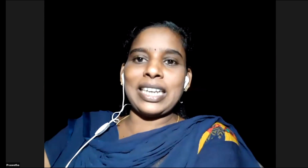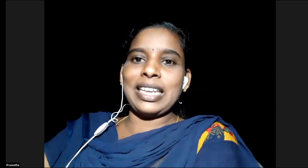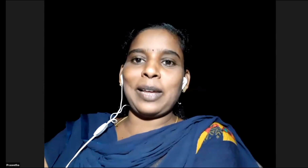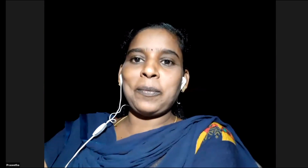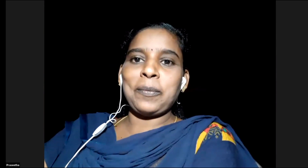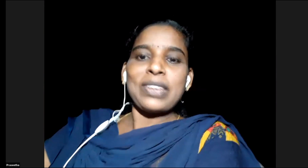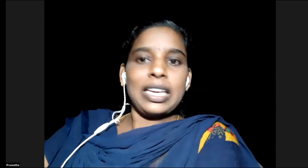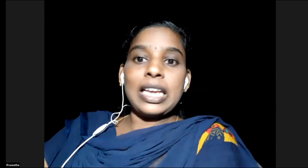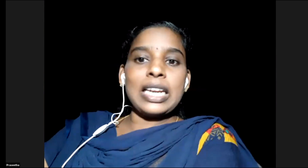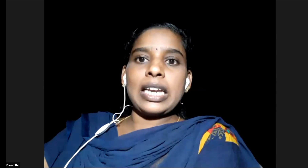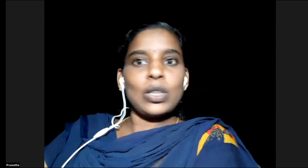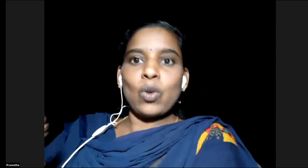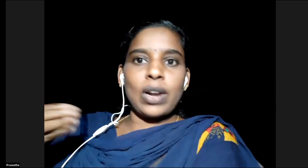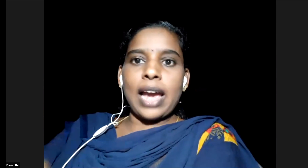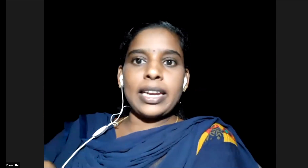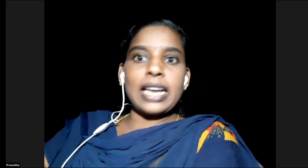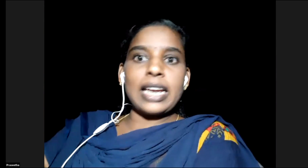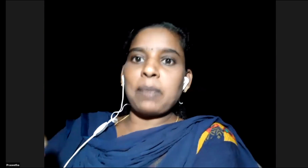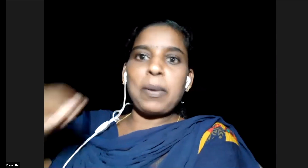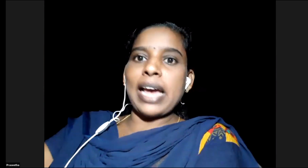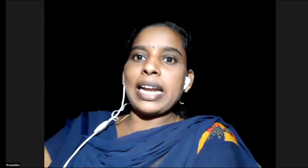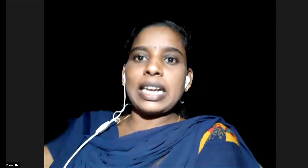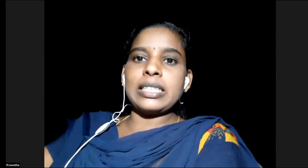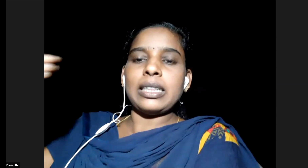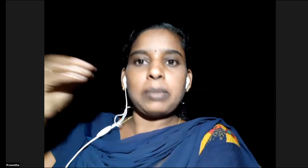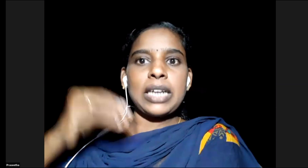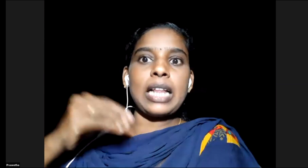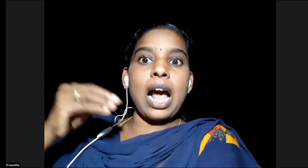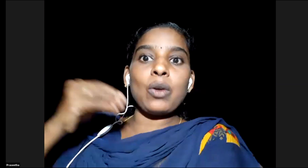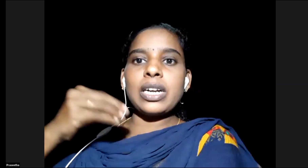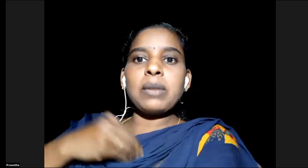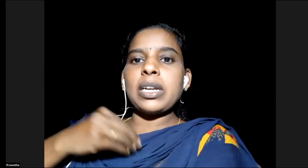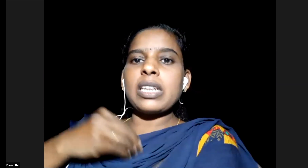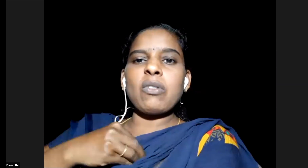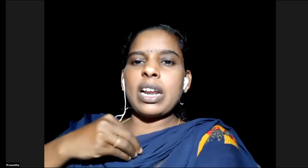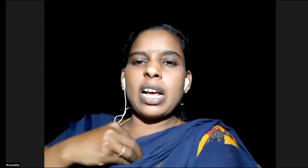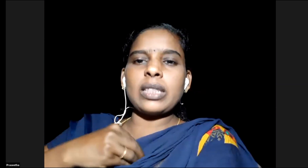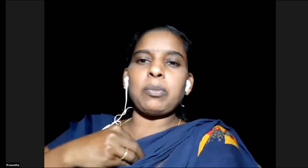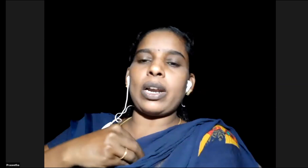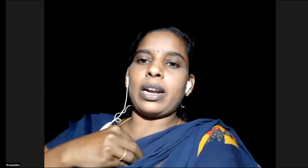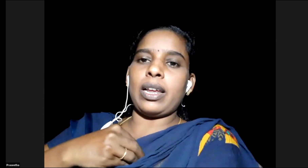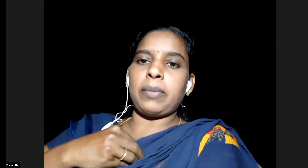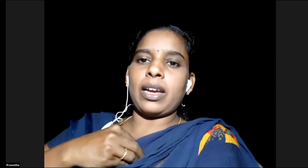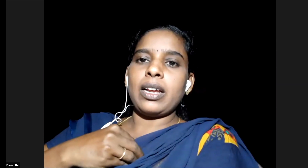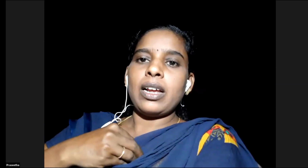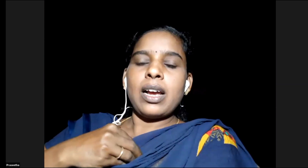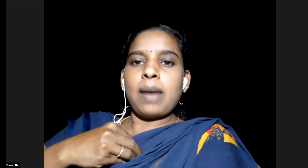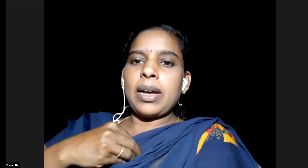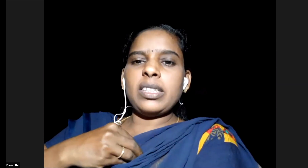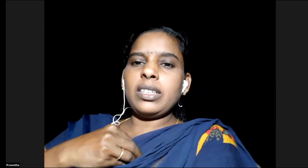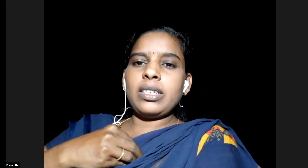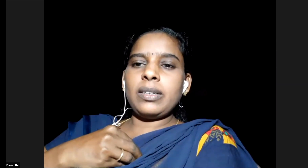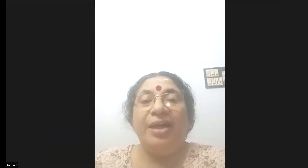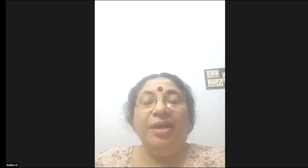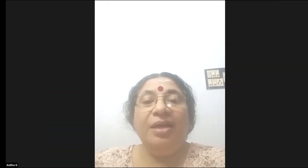മക്കളെ ചെയ്തളയും. ഇങ്ങനെ ചെയ്യുന്നത് കൊണ്ടായിരിക്കാം ചിലപ്പോ പാരന്റ്സ് അങ്ങനെ ചെയ്യുന്നത്. പക്ഷെ അത് ആ കുഞ്ഞുങ്ങളുടെ മനസ്സിൽ വല്ലാത്ത പോറലാണ് ഏൽപ്പിക്കുക. അപ്പൊ